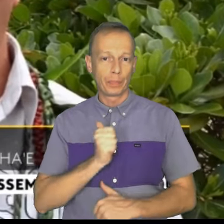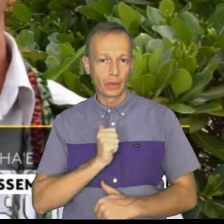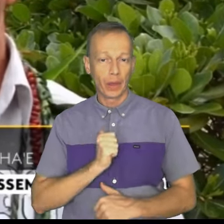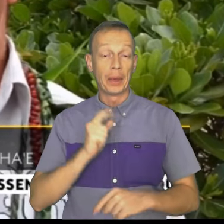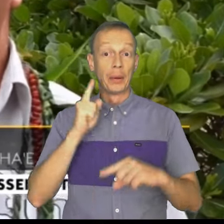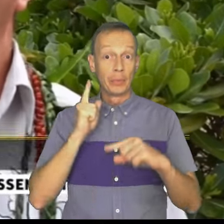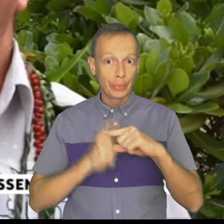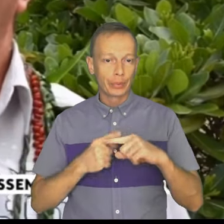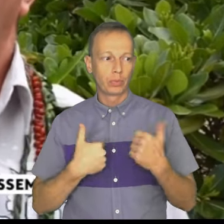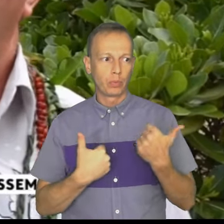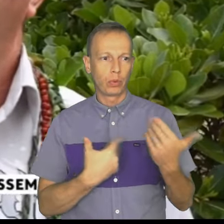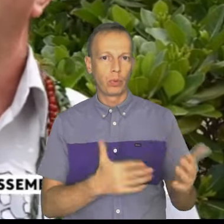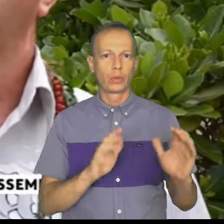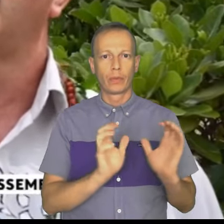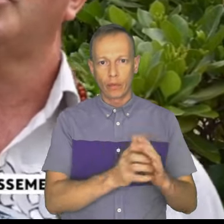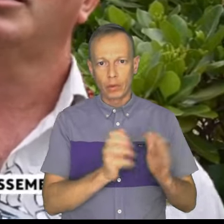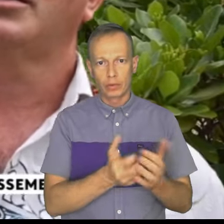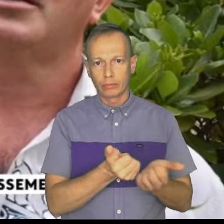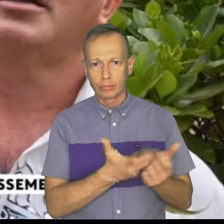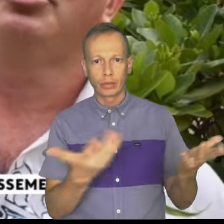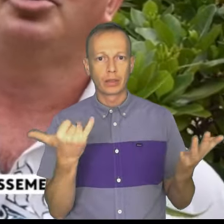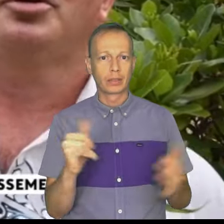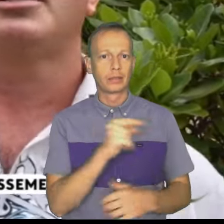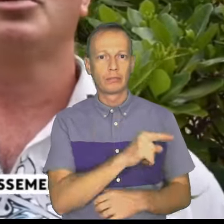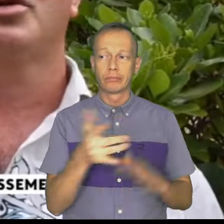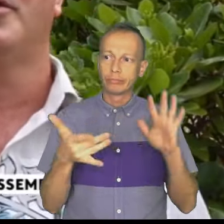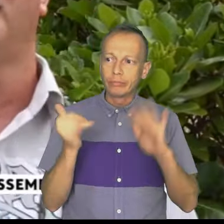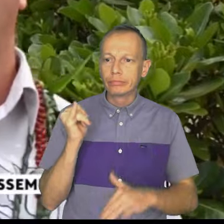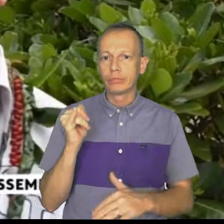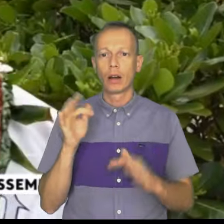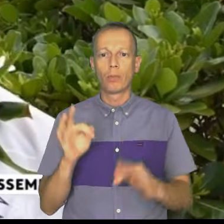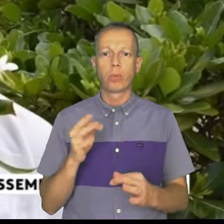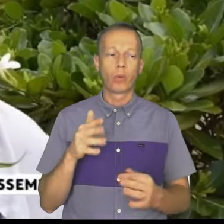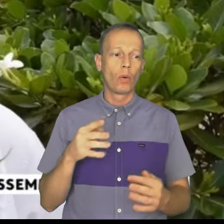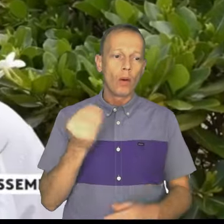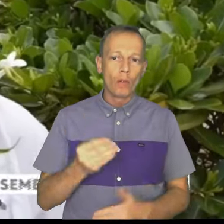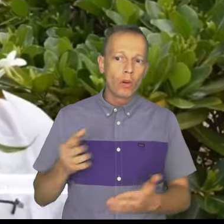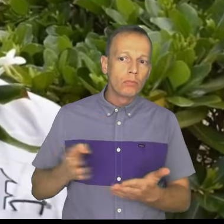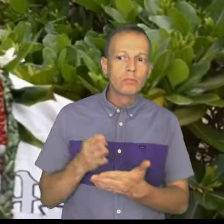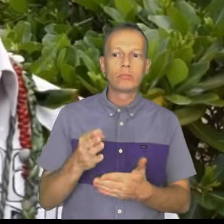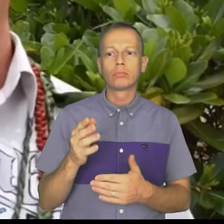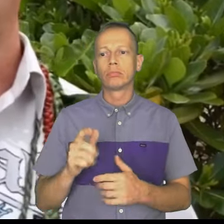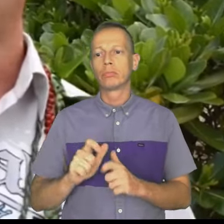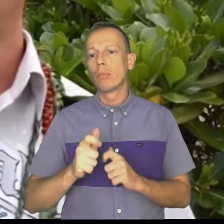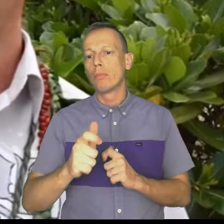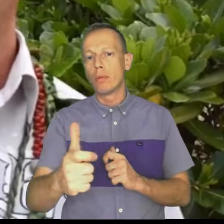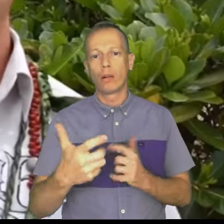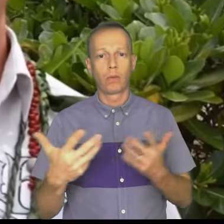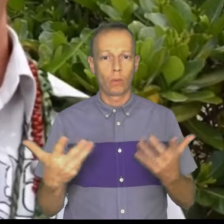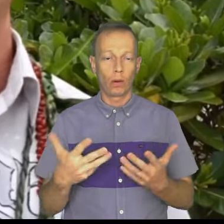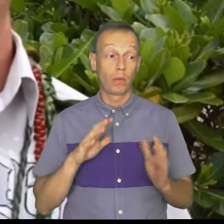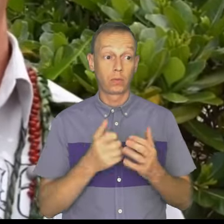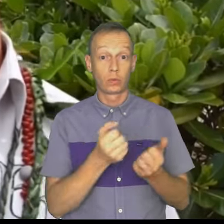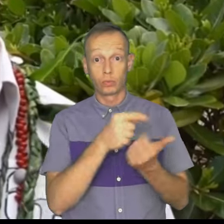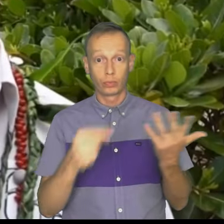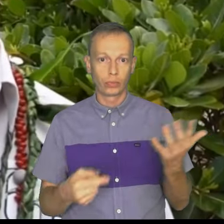proposer nos formations pour tous ceux qui sont intéressés pour l'orientation de leurs enfants dans toutes les formations